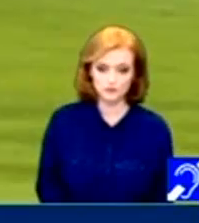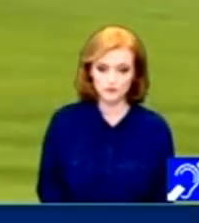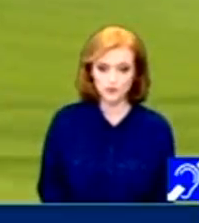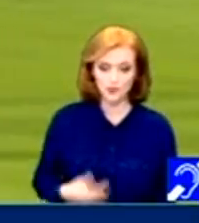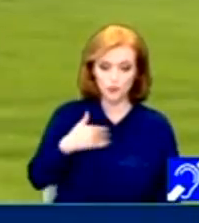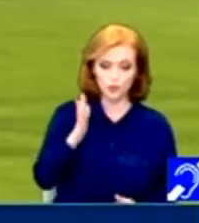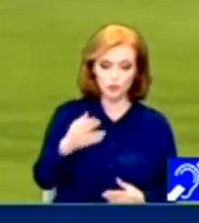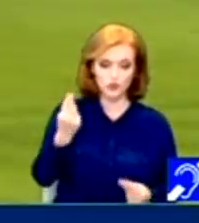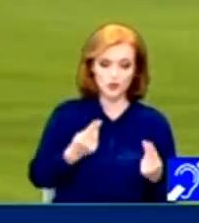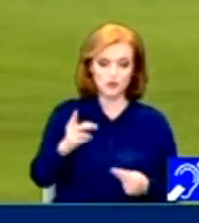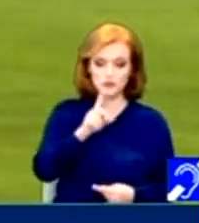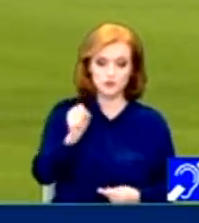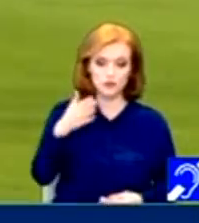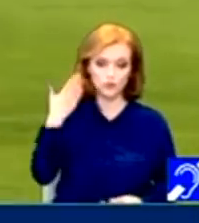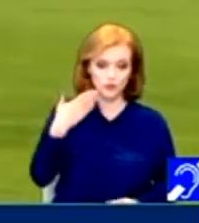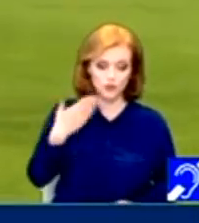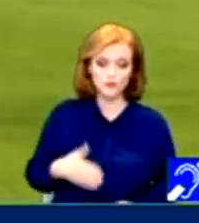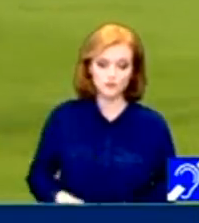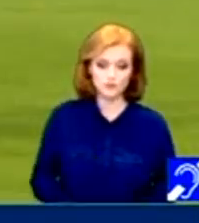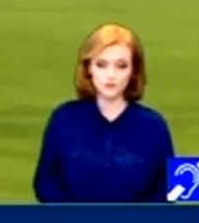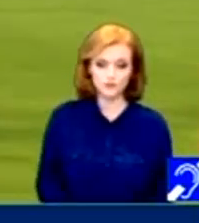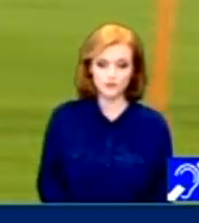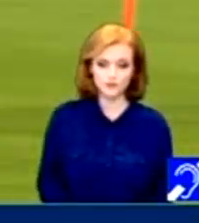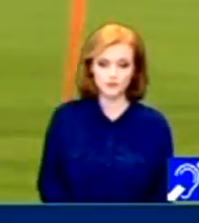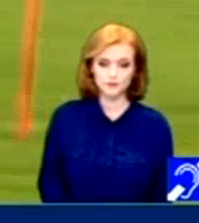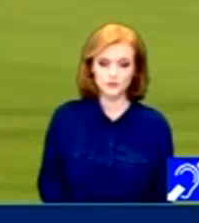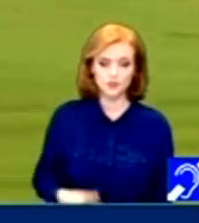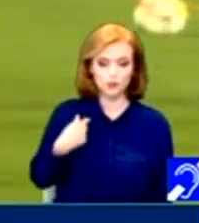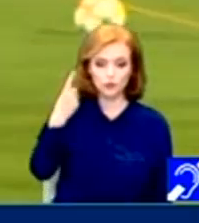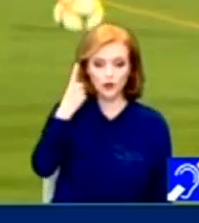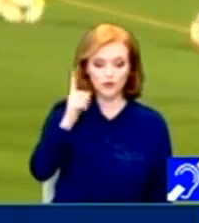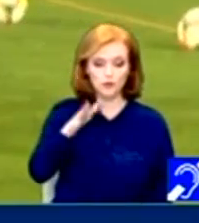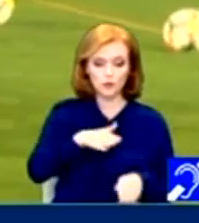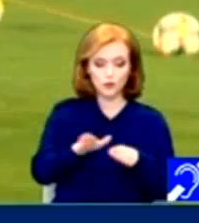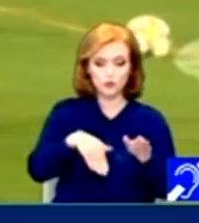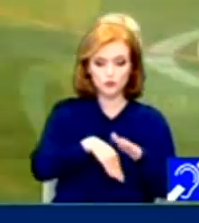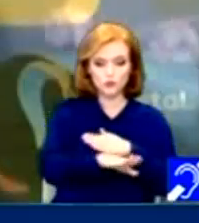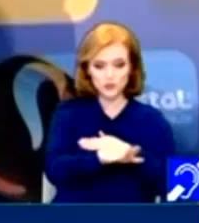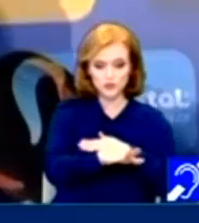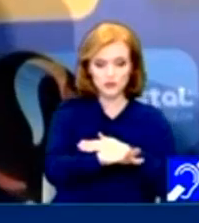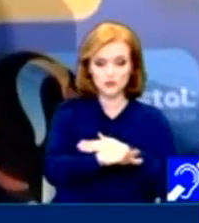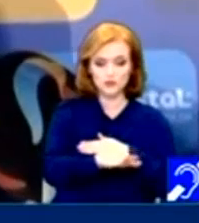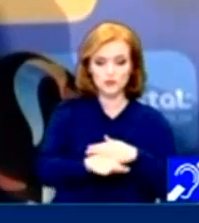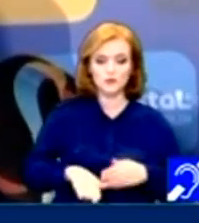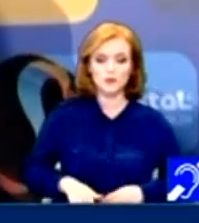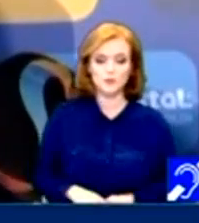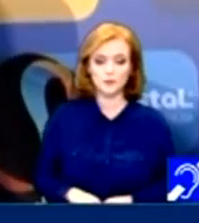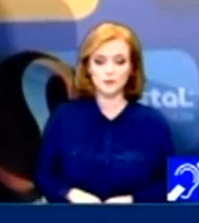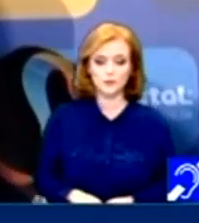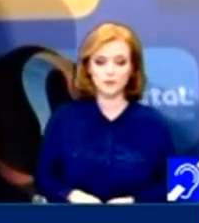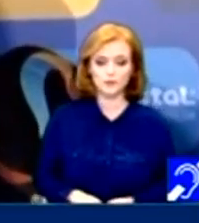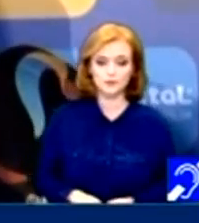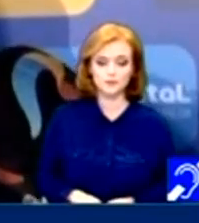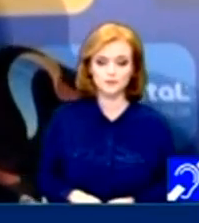Am lipsit un an, am avut probleme medicale, dar nu m-am gândit să mă retrag. Sper să, cum am spus, o să mister să-l